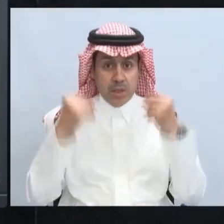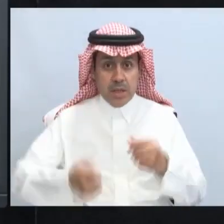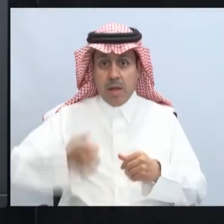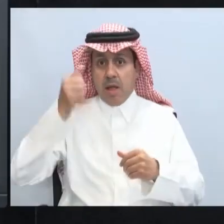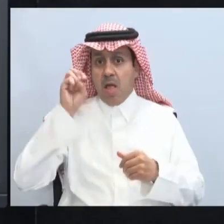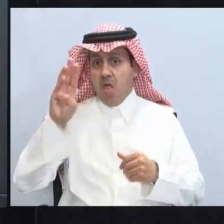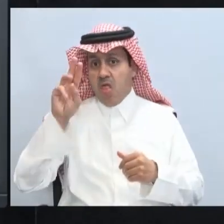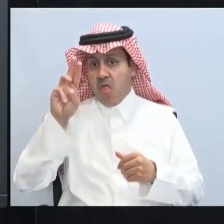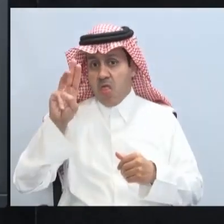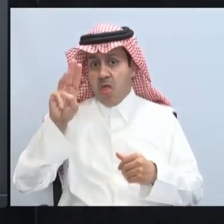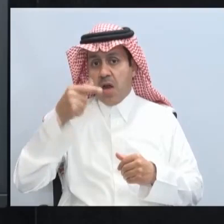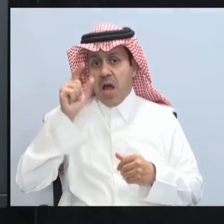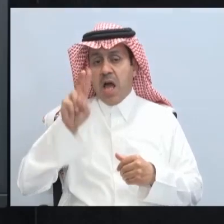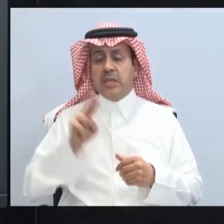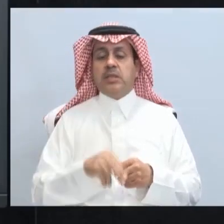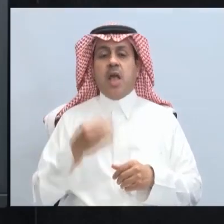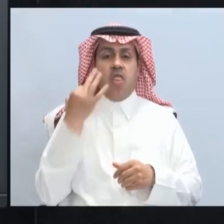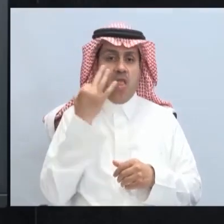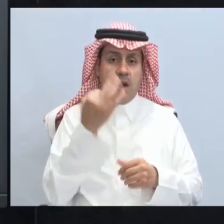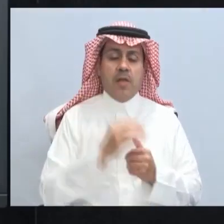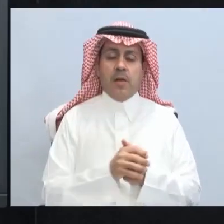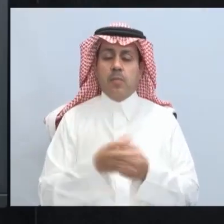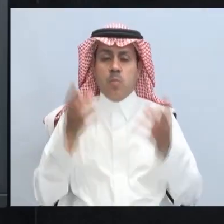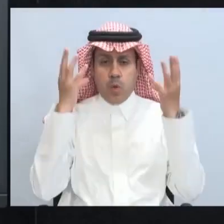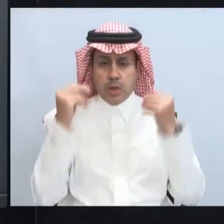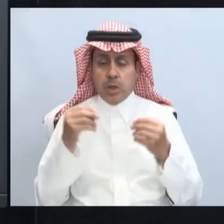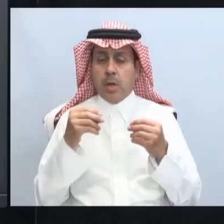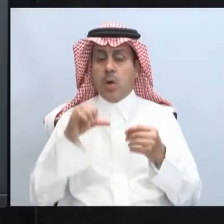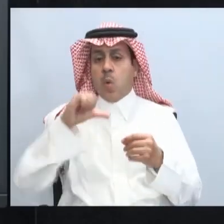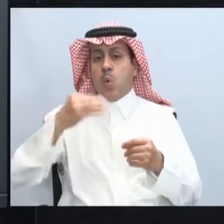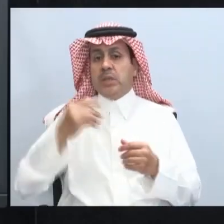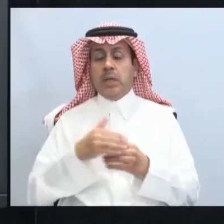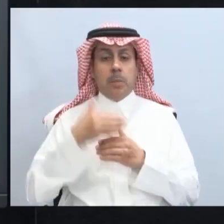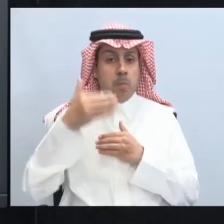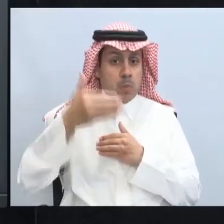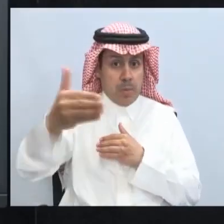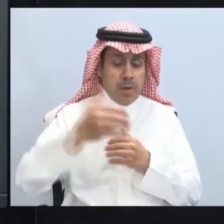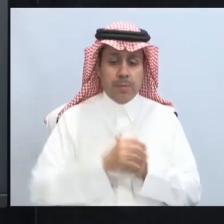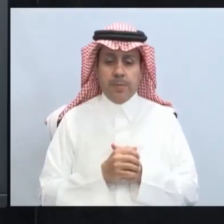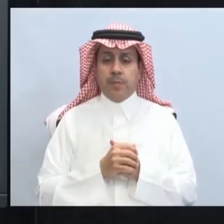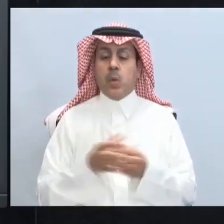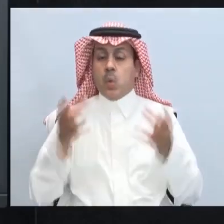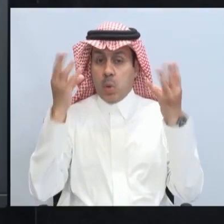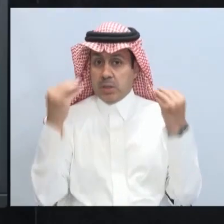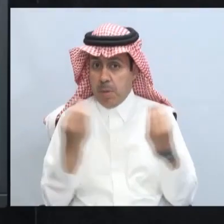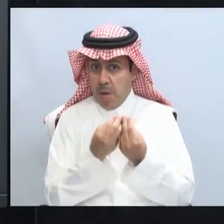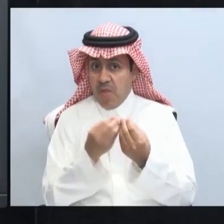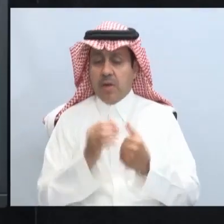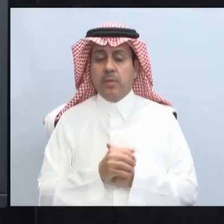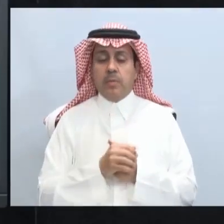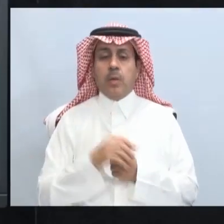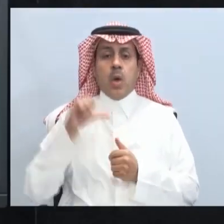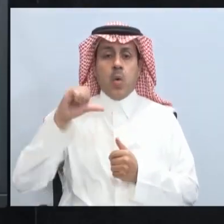ثلاثه نقف واياكم باذن الله تعالى مع الوحدات المتبقيه ونراجع واياكم هذه